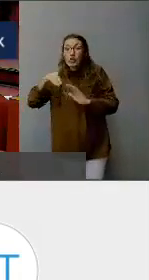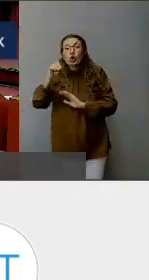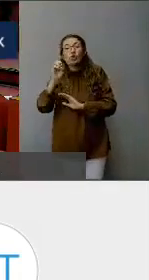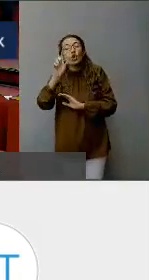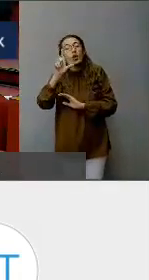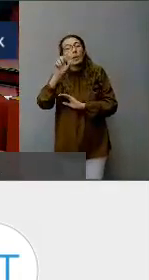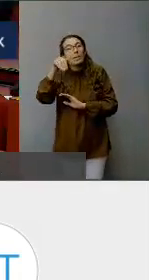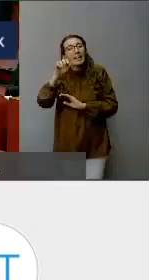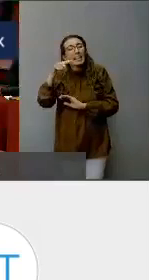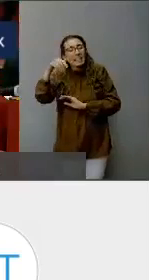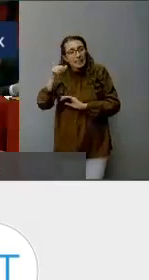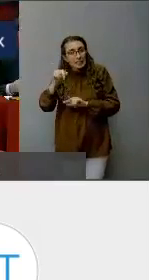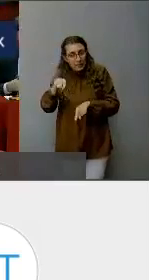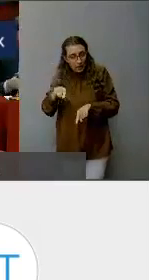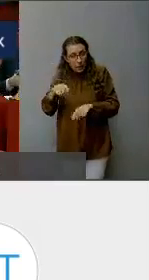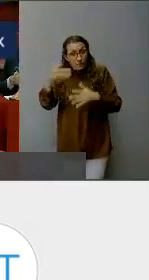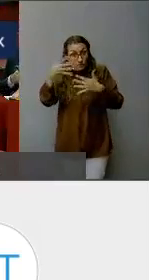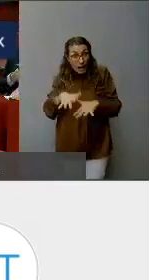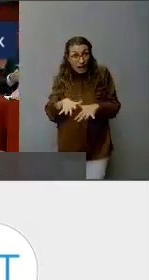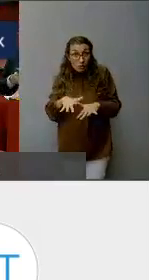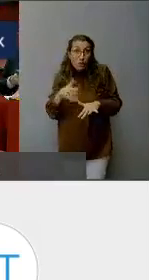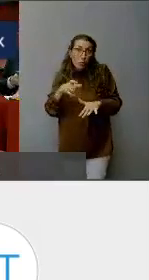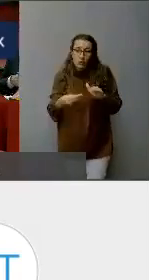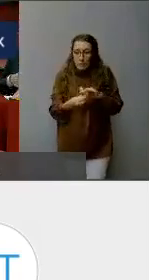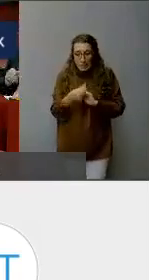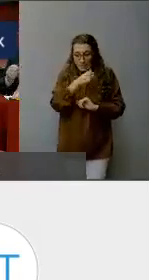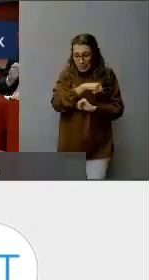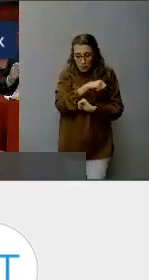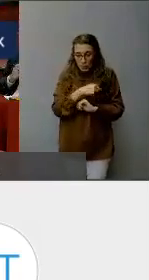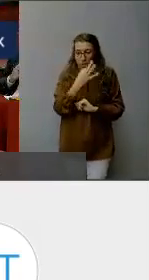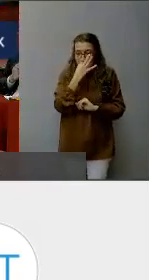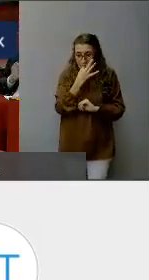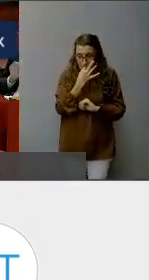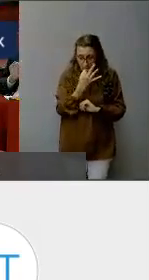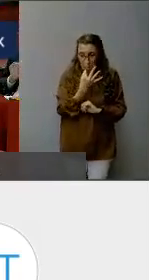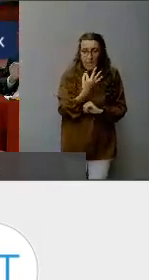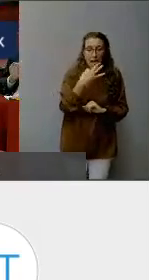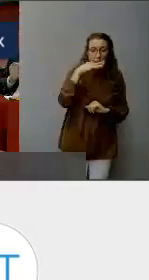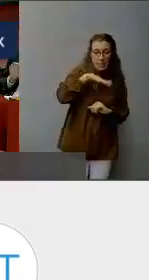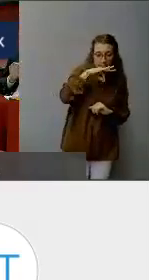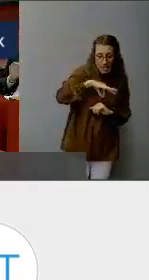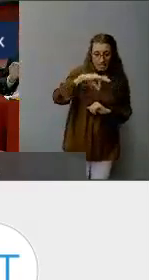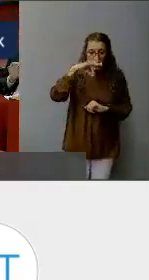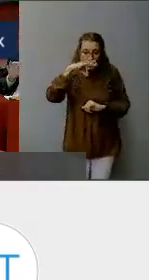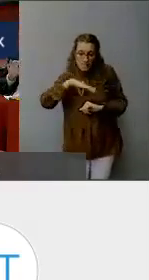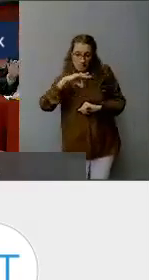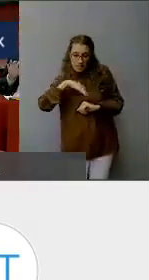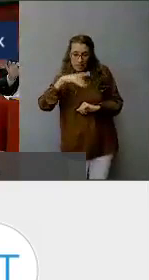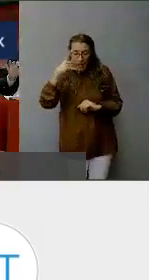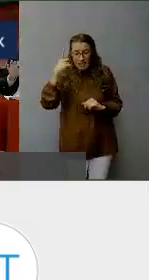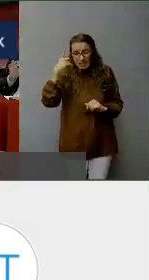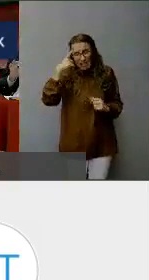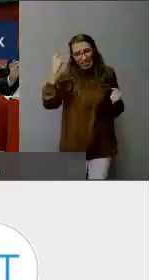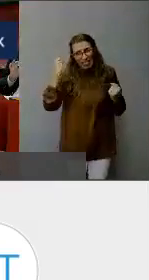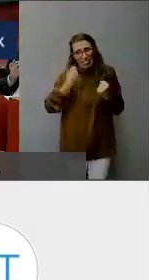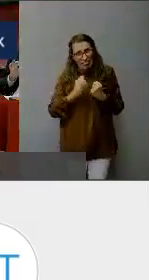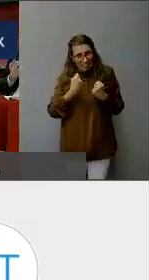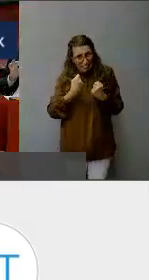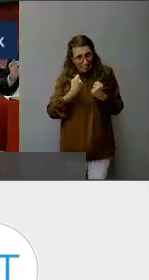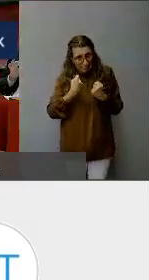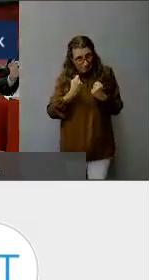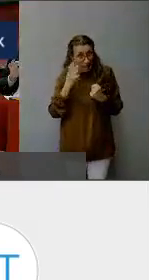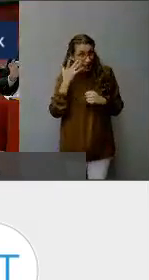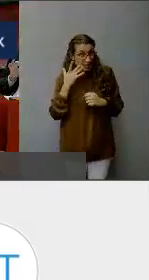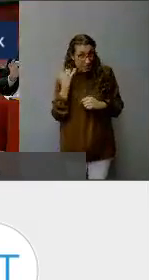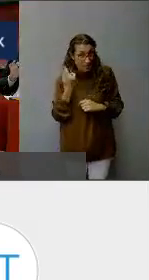valutazione di un'eventuale se lo ripete comunale è di eventuale conflitto di interesse basta dire sì o no cioè non è che poi ognuno procederà di